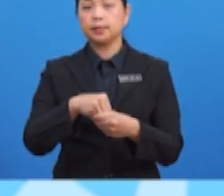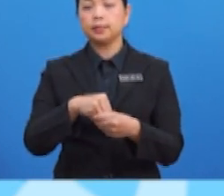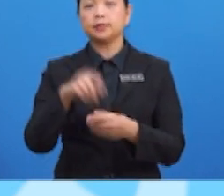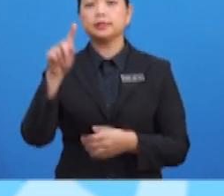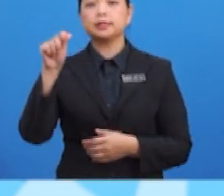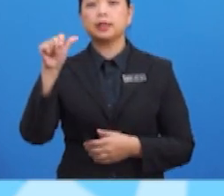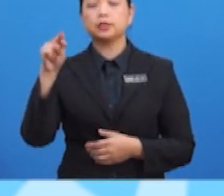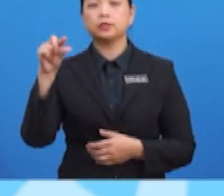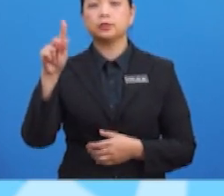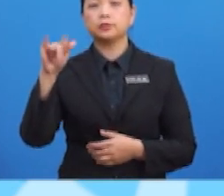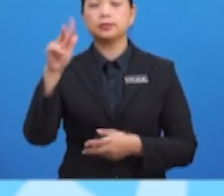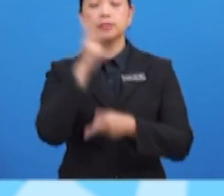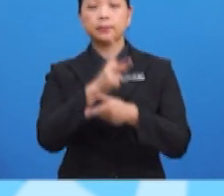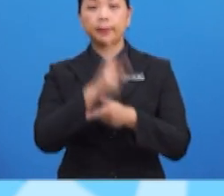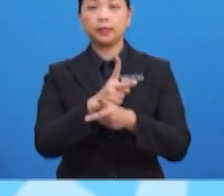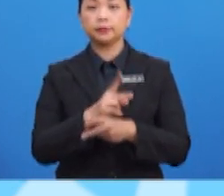simpanan.